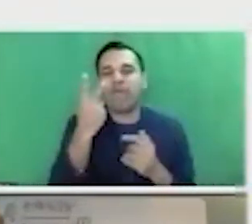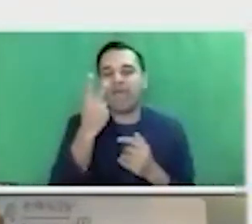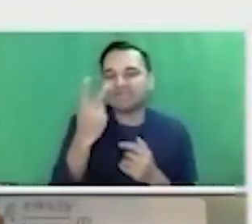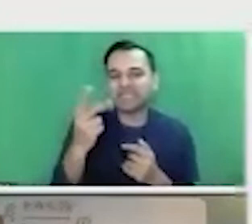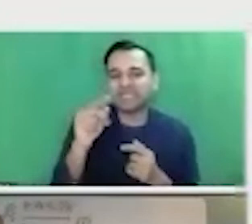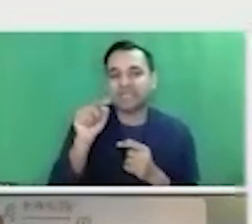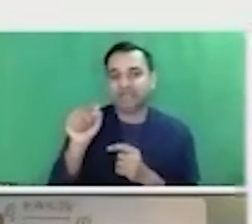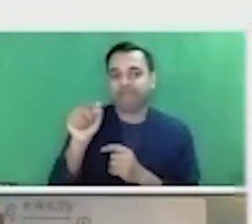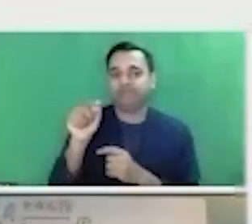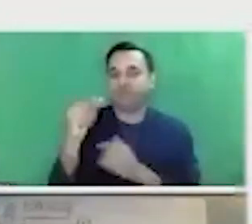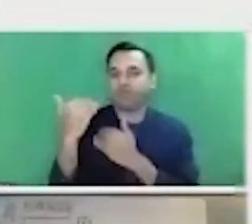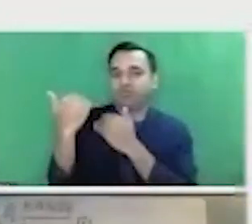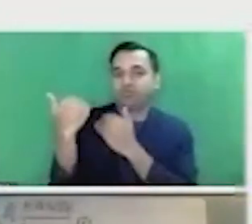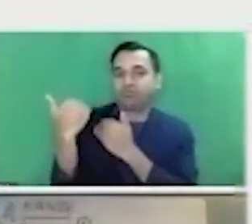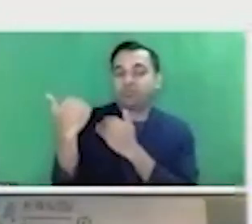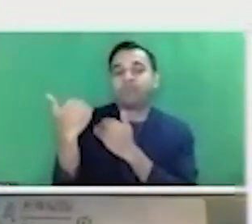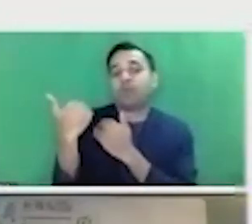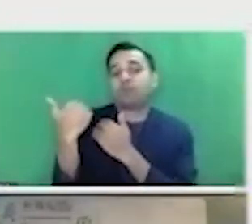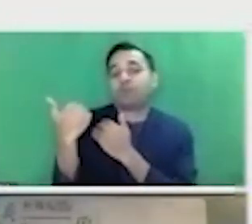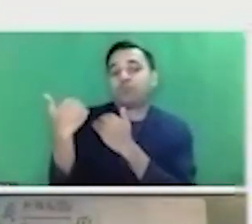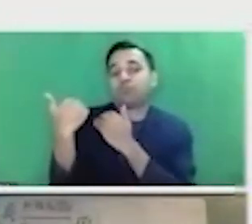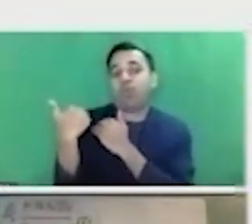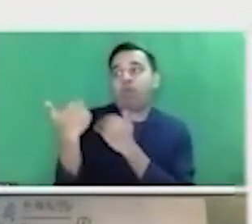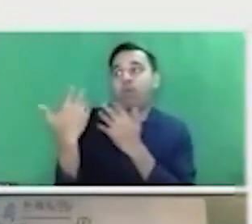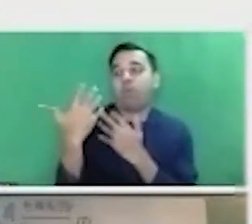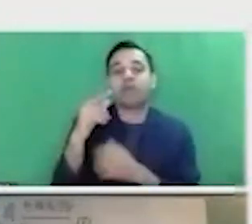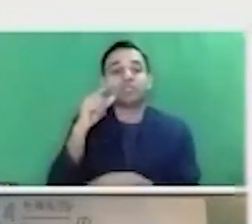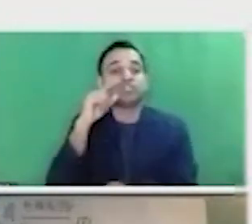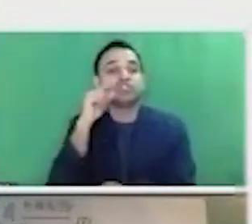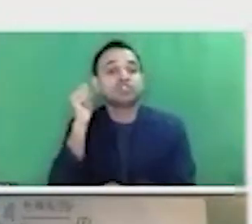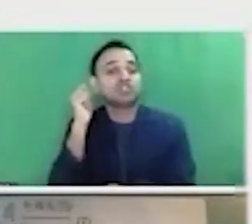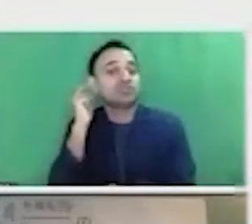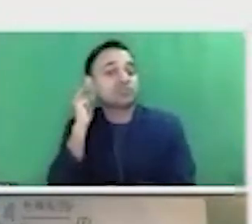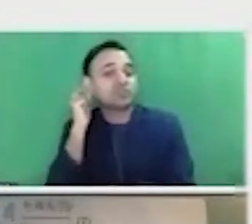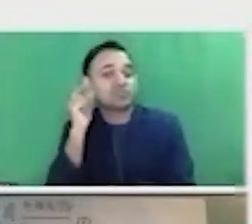بين الاثنين هو المناقشات على أيضا في مستوى الإطار والتطبيق